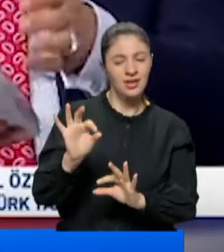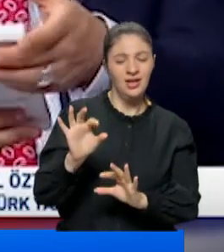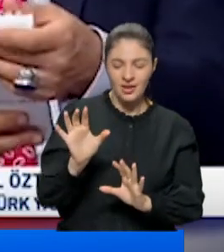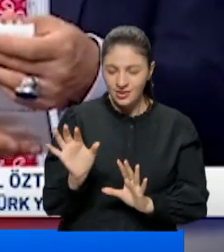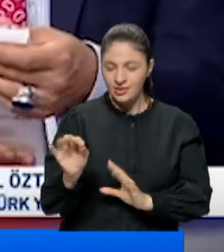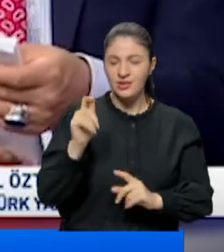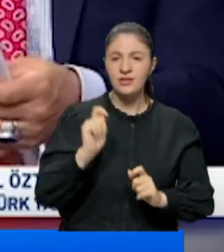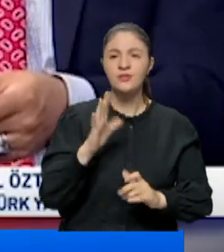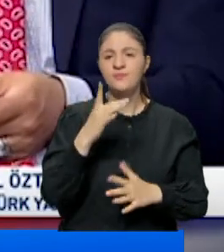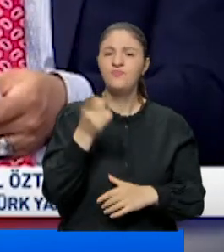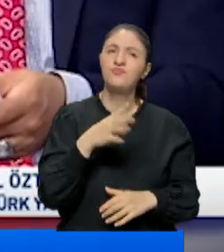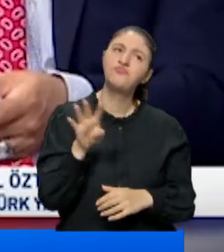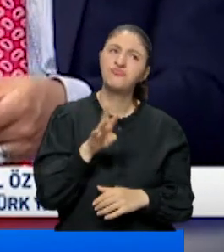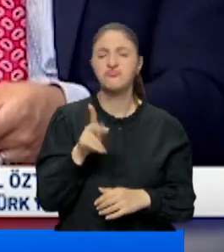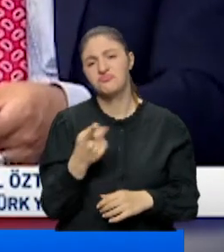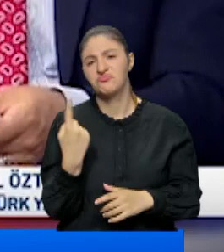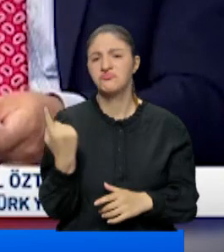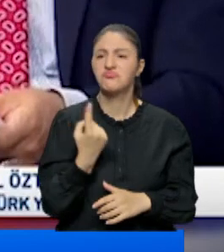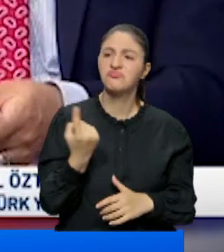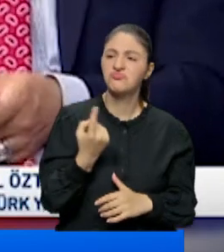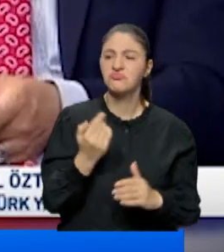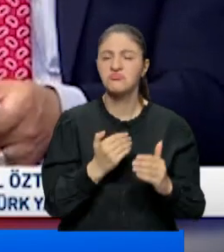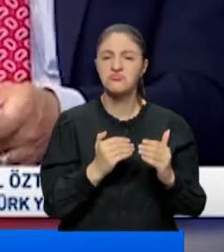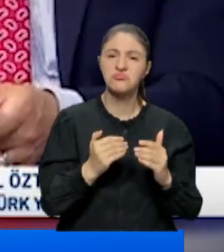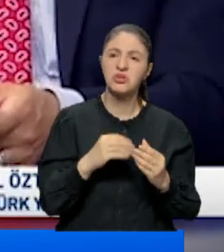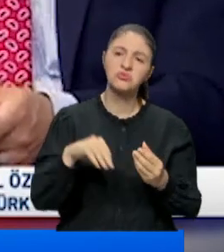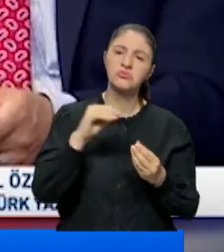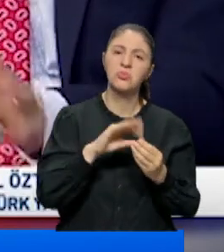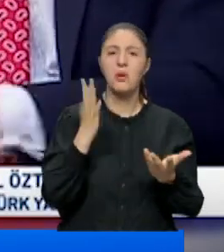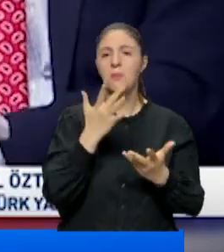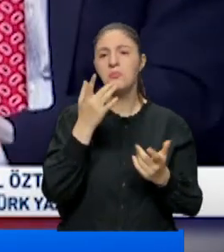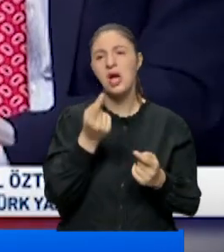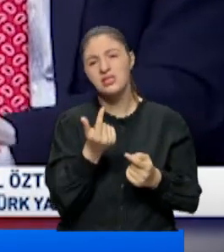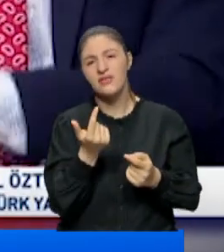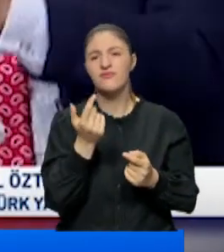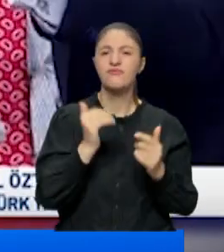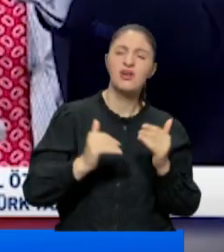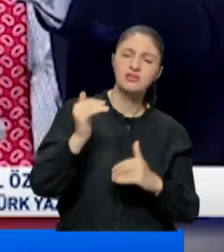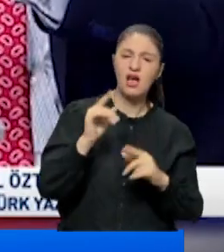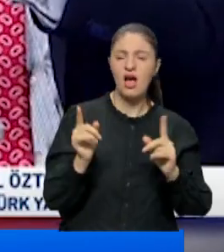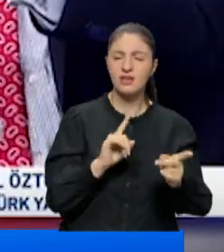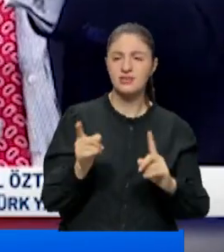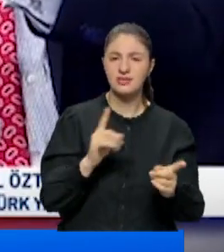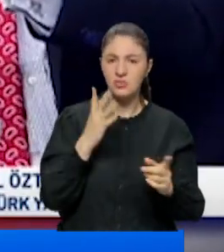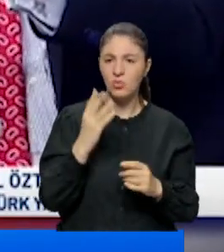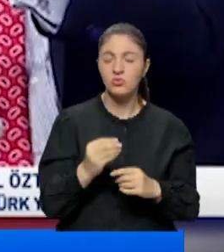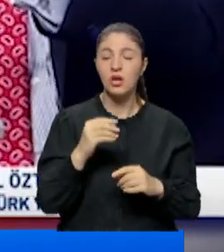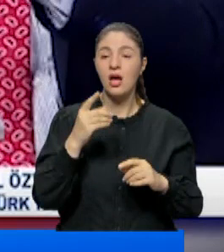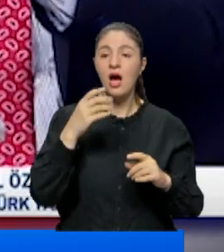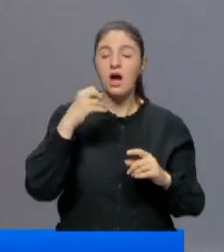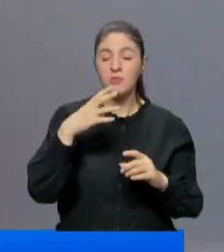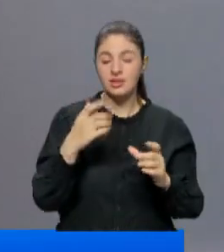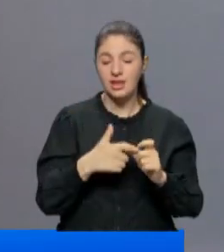yapılması herhalde yüzde 40 civarında bir ev tartışıp az biraz olur biraz çok olur AK Parti Genel Başkan Vekili